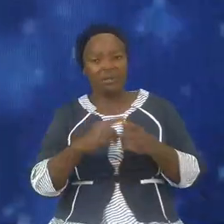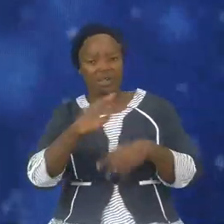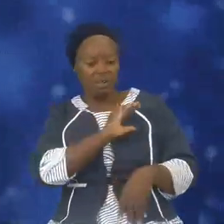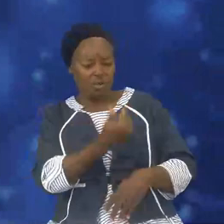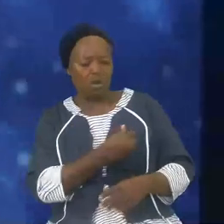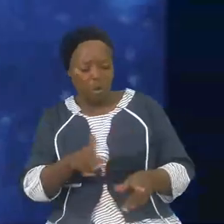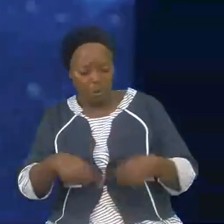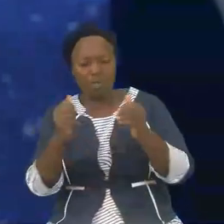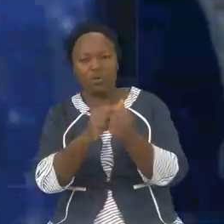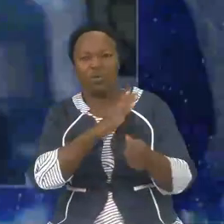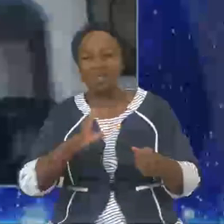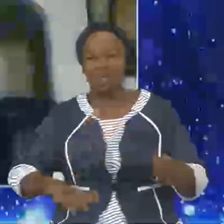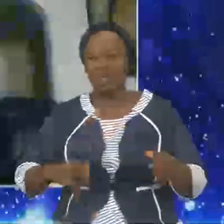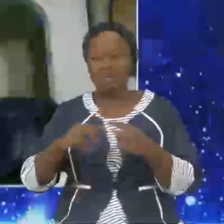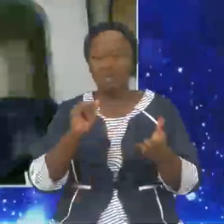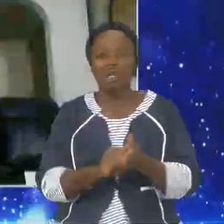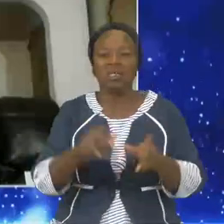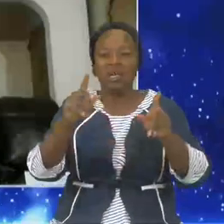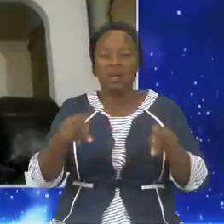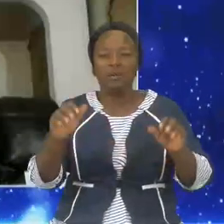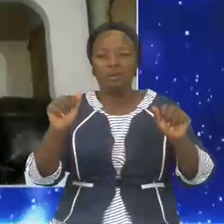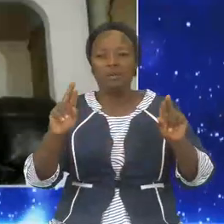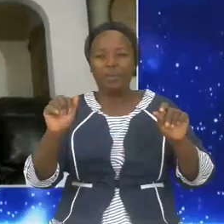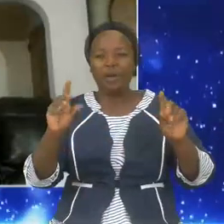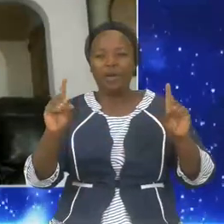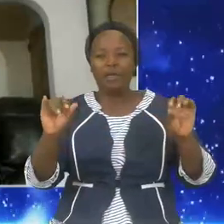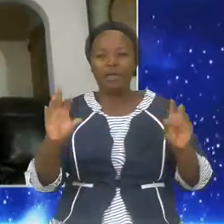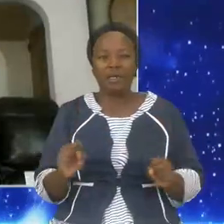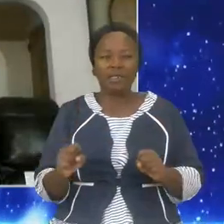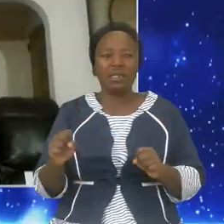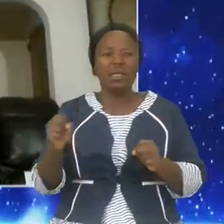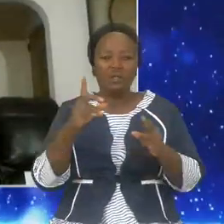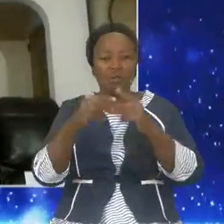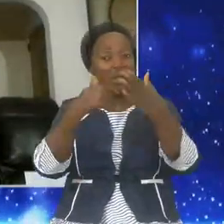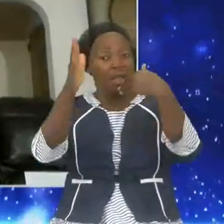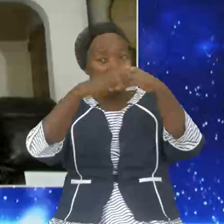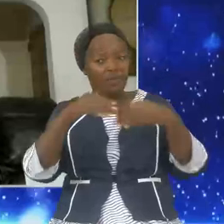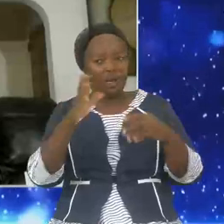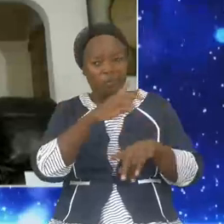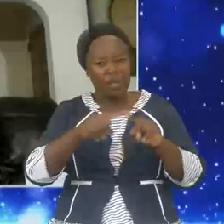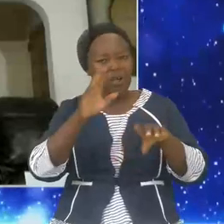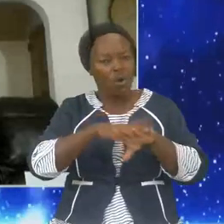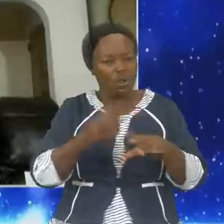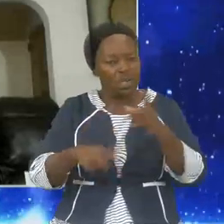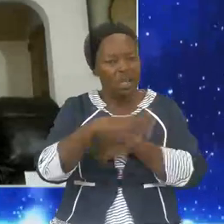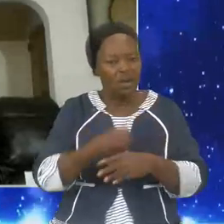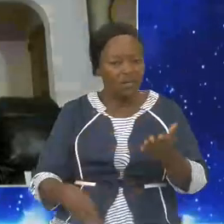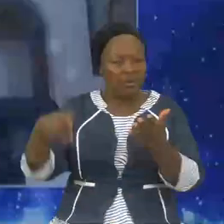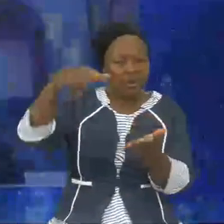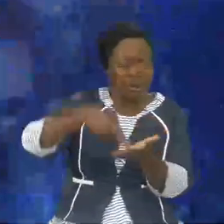avec Christ au paradis. Et maintenant, au jour de la résurrection, qu'est-ce qui va se passer? Le